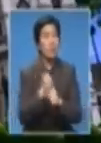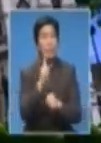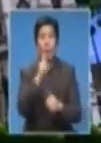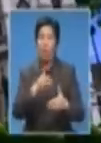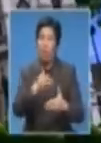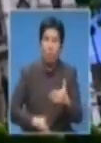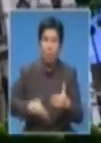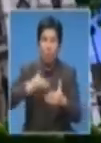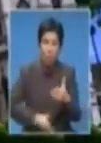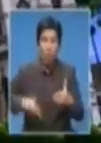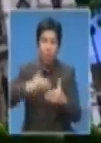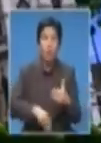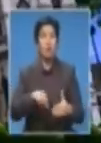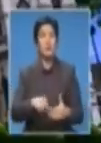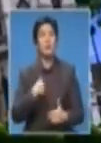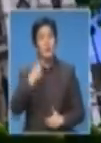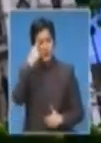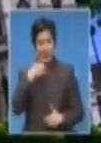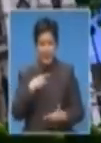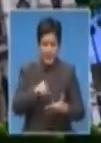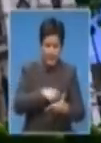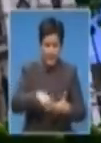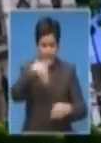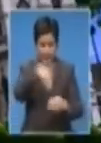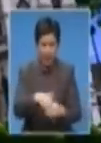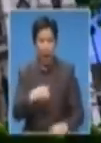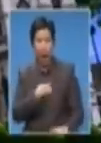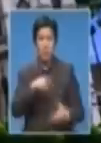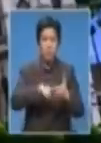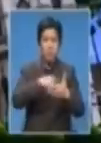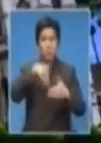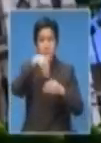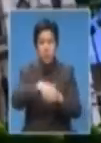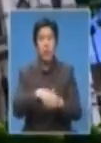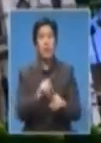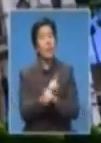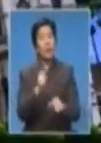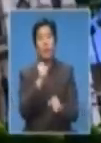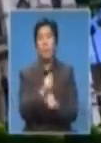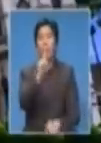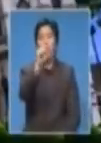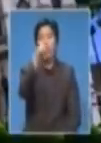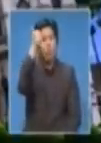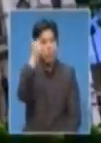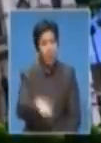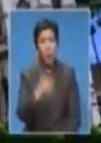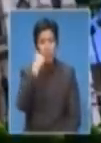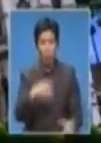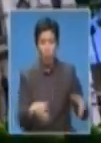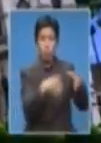แล้วก็เราก็ได้พยายามที่จะไปสู่การเลือกตั้งอยู่แล้วนะเลือกตั้งตามระบอบประชาธิปไตยแต่ก็ทำไม่ได้อีกนะครับเพราะฝ่